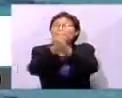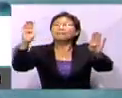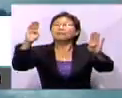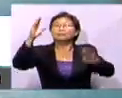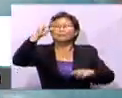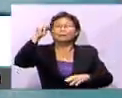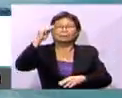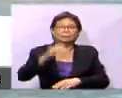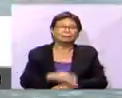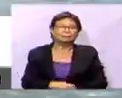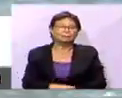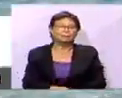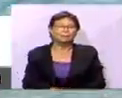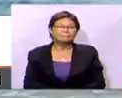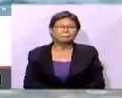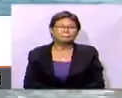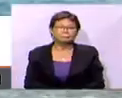lelaki.